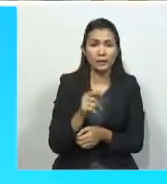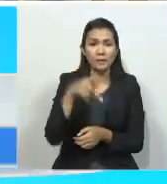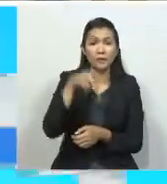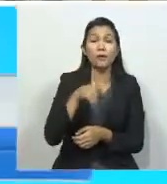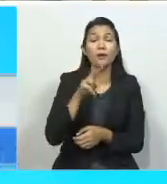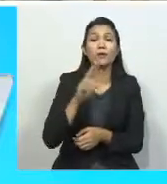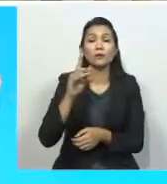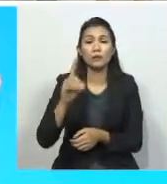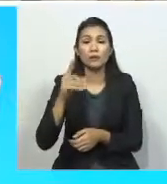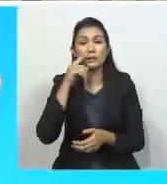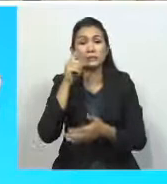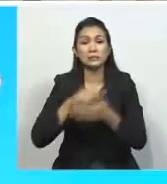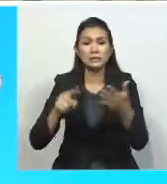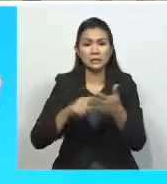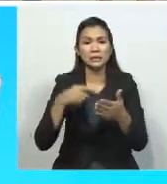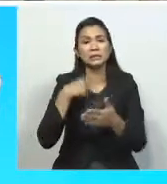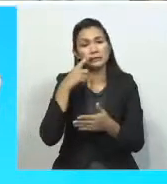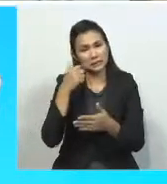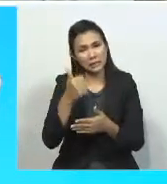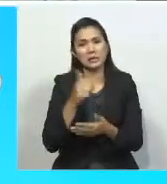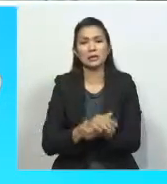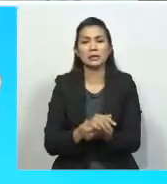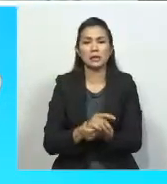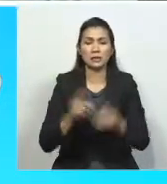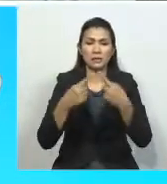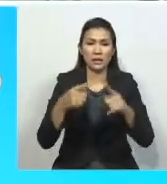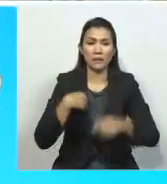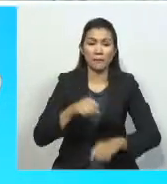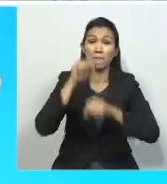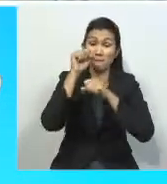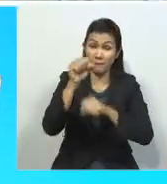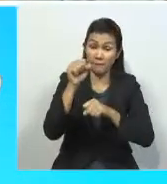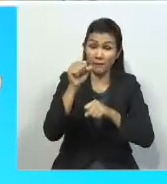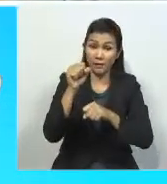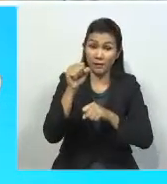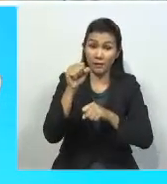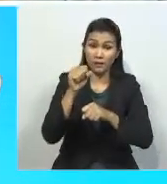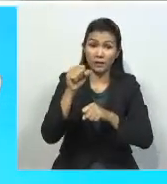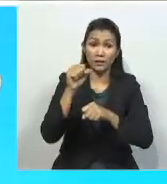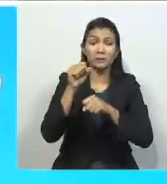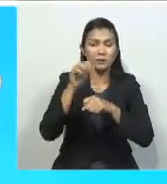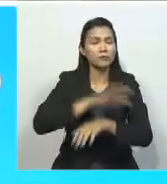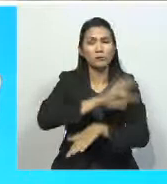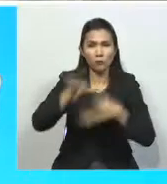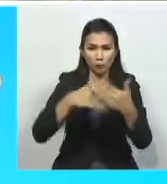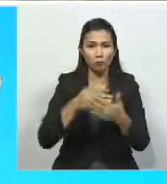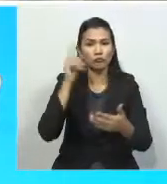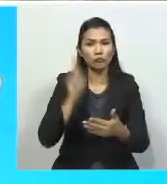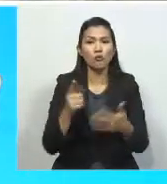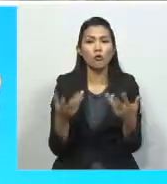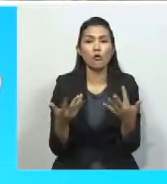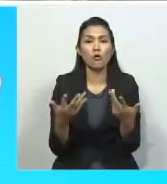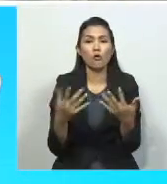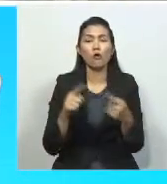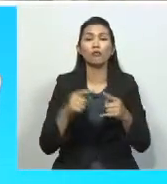ให้มีการเลือกตั้งก็สามารถหาเสียงได้แต่ว่าการติดป้ายประกาศทั้งหมดเนี่ยค่ะแต่ต้องรอให้ผู้อำน